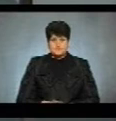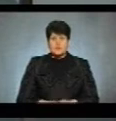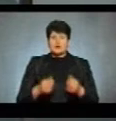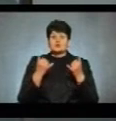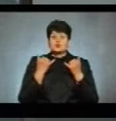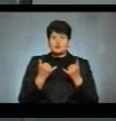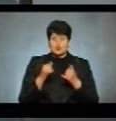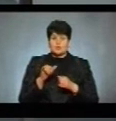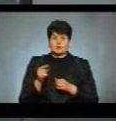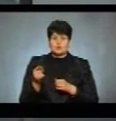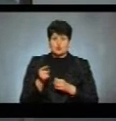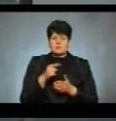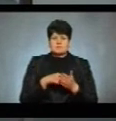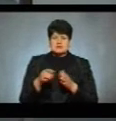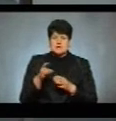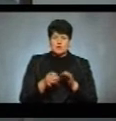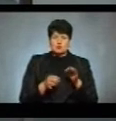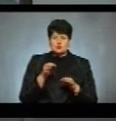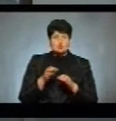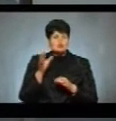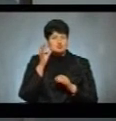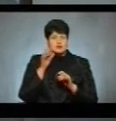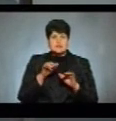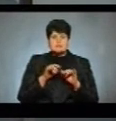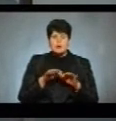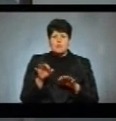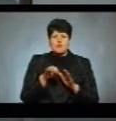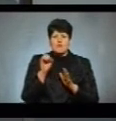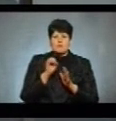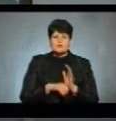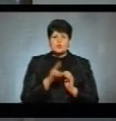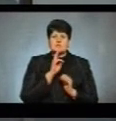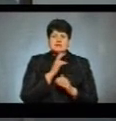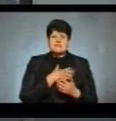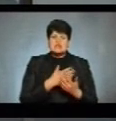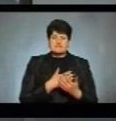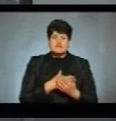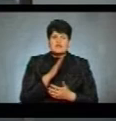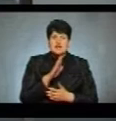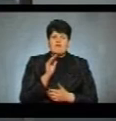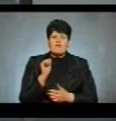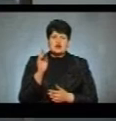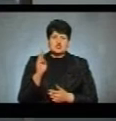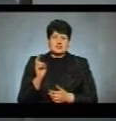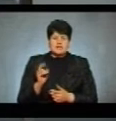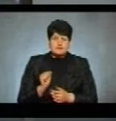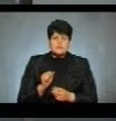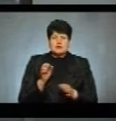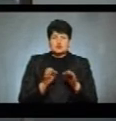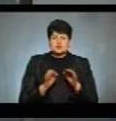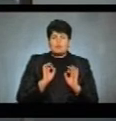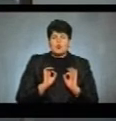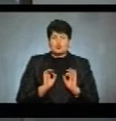Сьогодні у Тернопільському міськрайонному суді слухали справу про вбивство кременецького активіста Віталія Ващенка. На засіданні прокурор